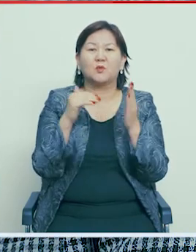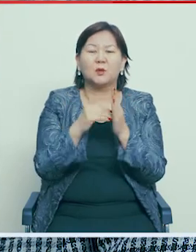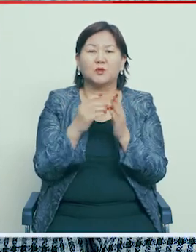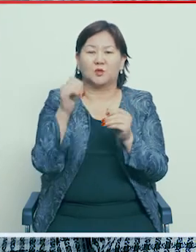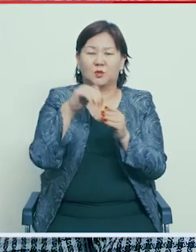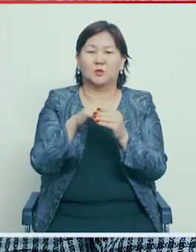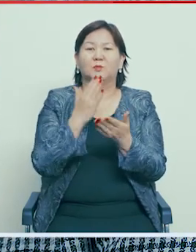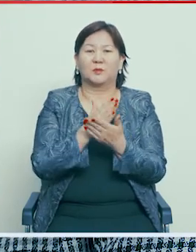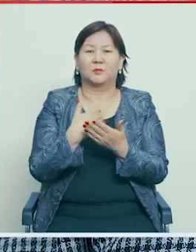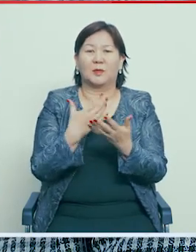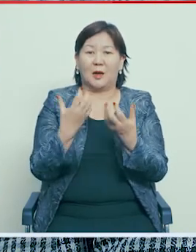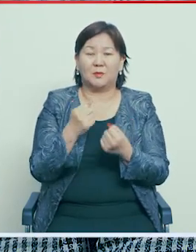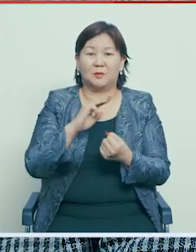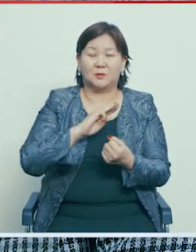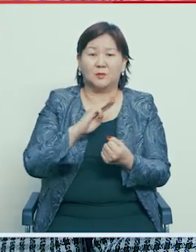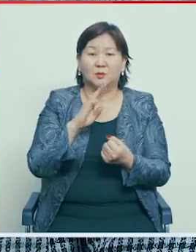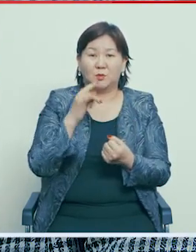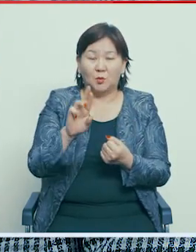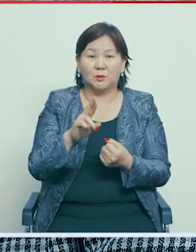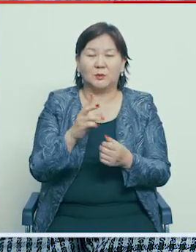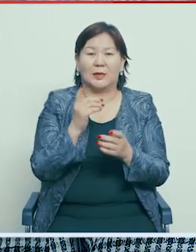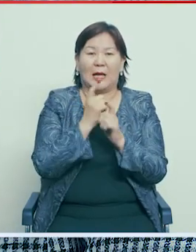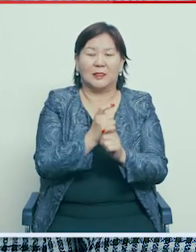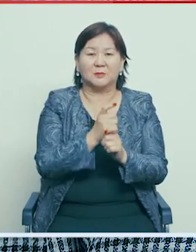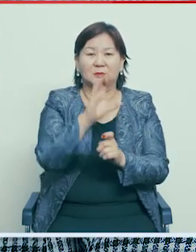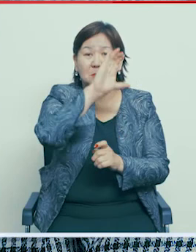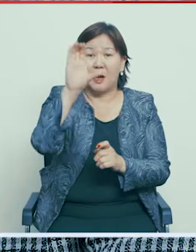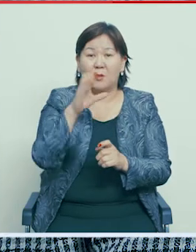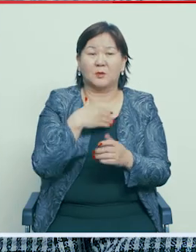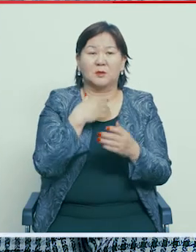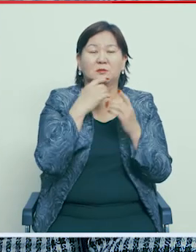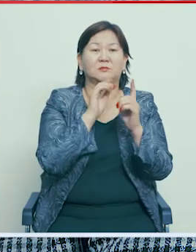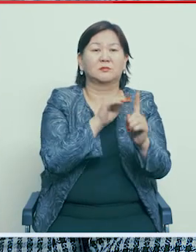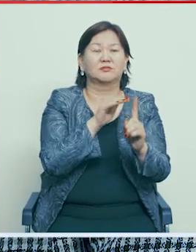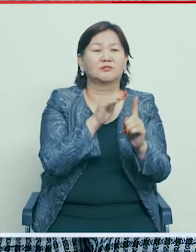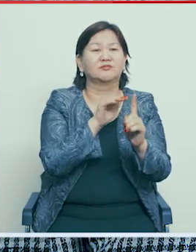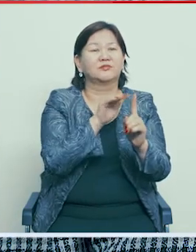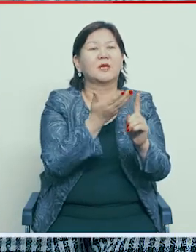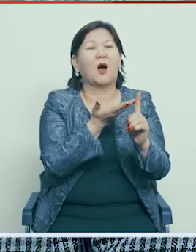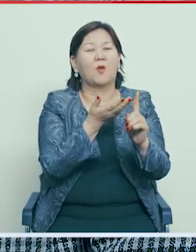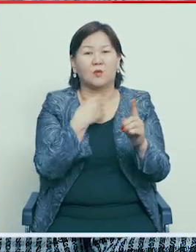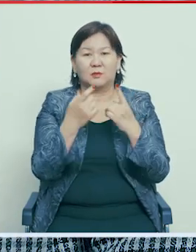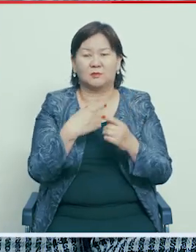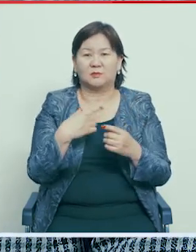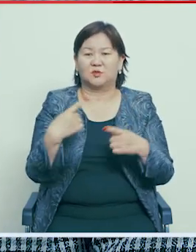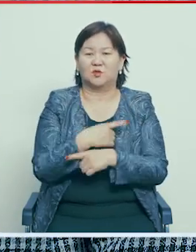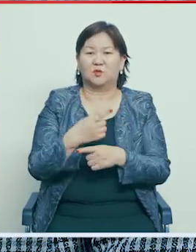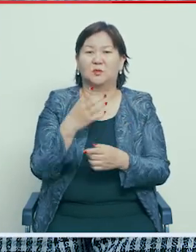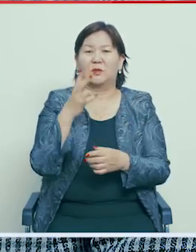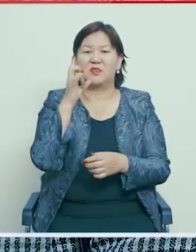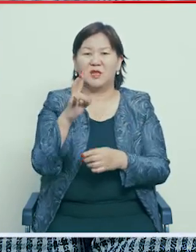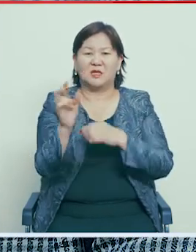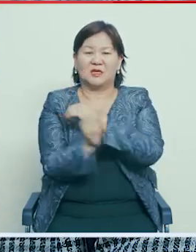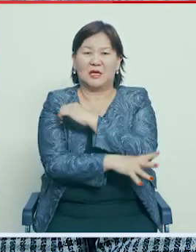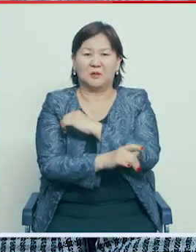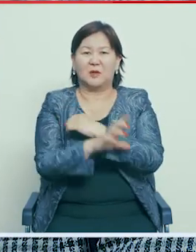хамруулдаг байлаа. Тэрийг би авахын тулд ингээ халамжийн байгууллагад хандхад бол надад ийм цензур тавьж байсан. Эсвэл бүр нэн ядуу айл